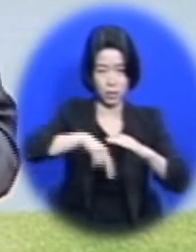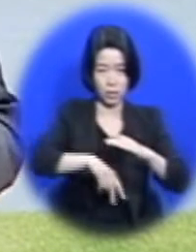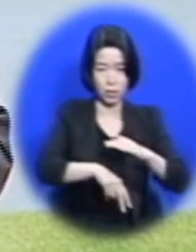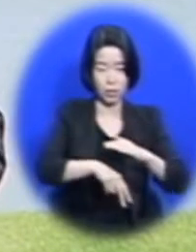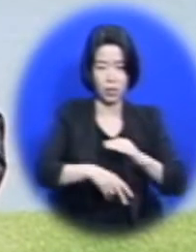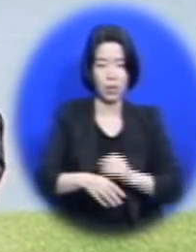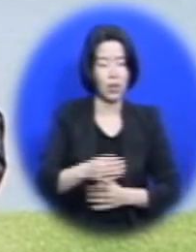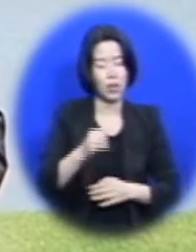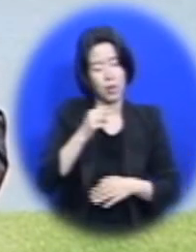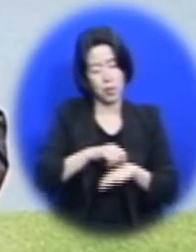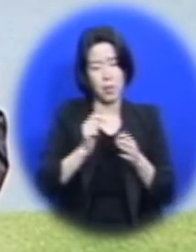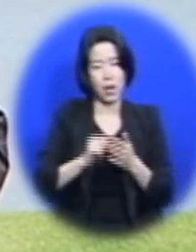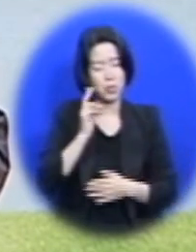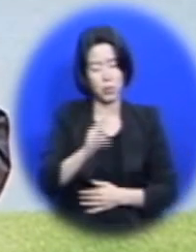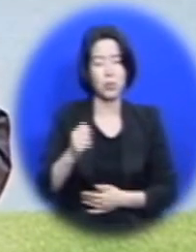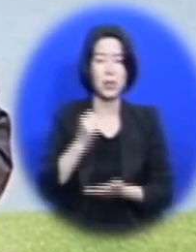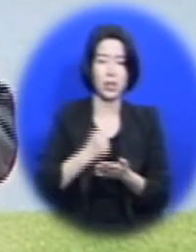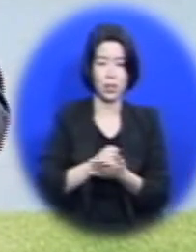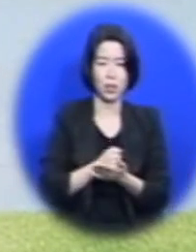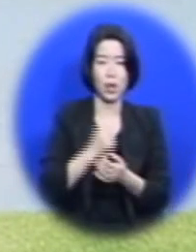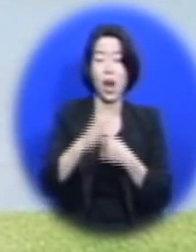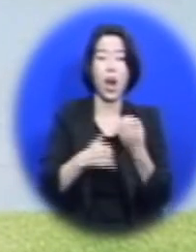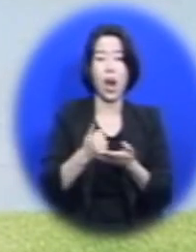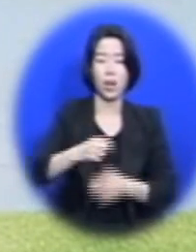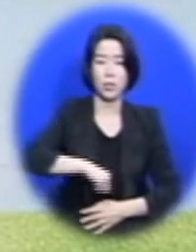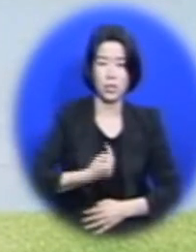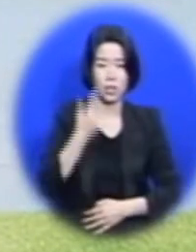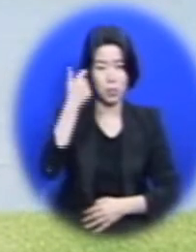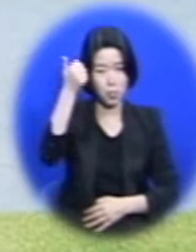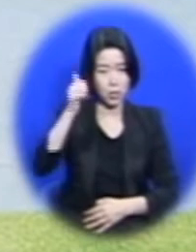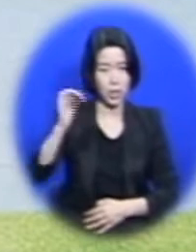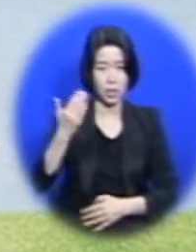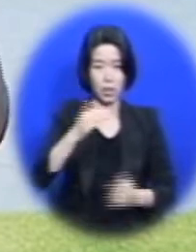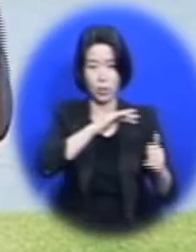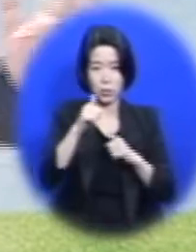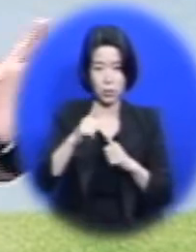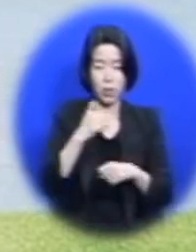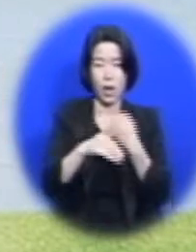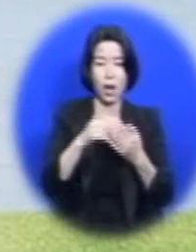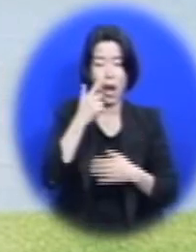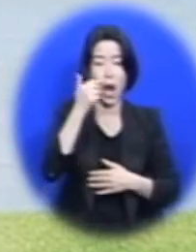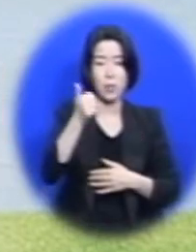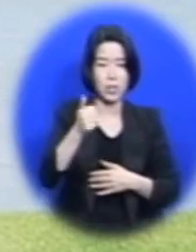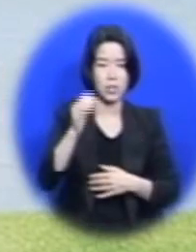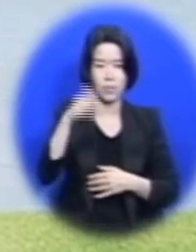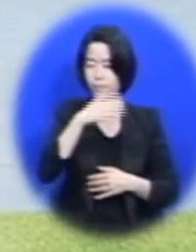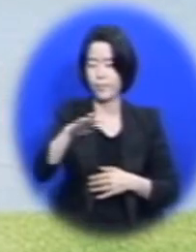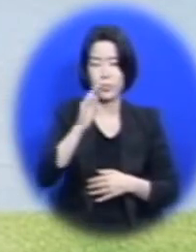그는 너무너무 마음이 안타까웠어요. 하나님은 자기를 목사가 되라고 부르시고 아버지는 절대로 안 된다